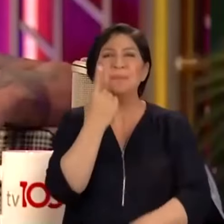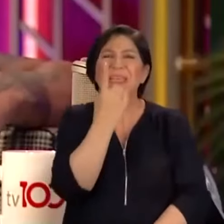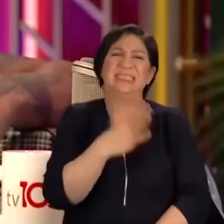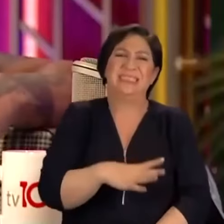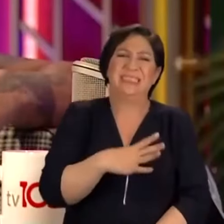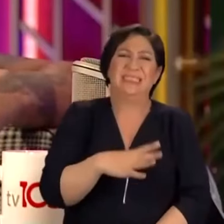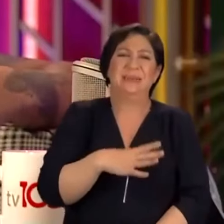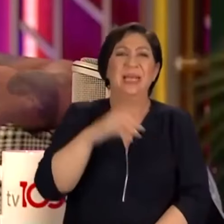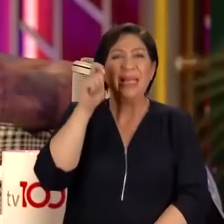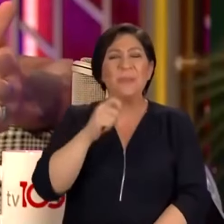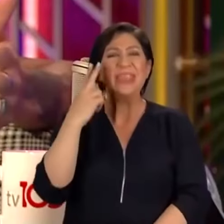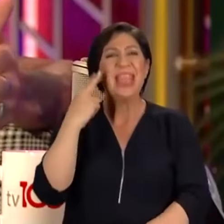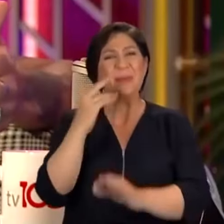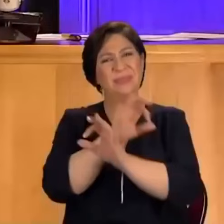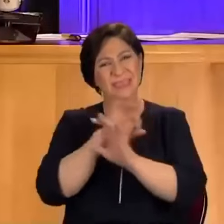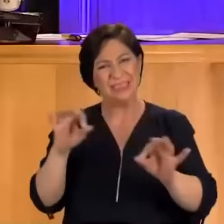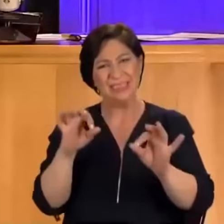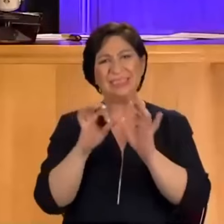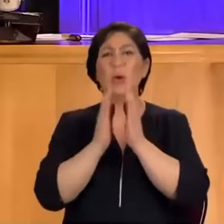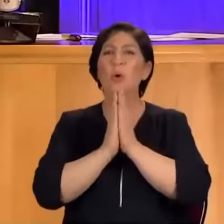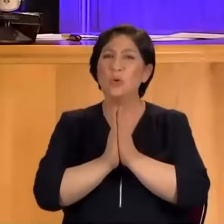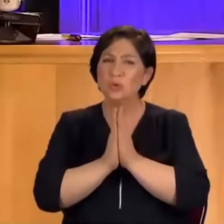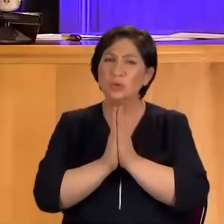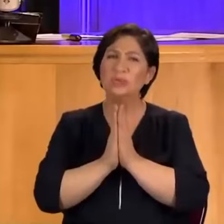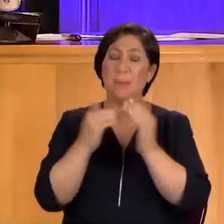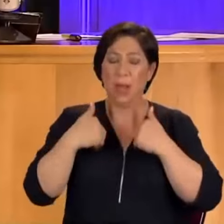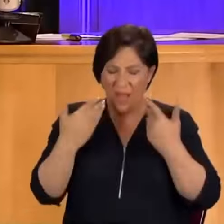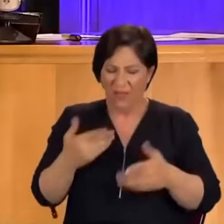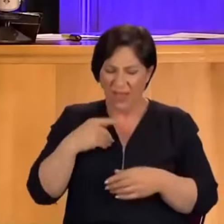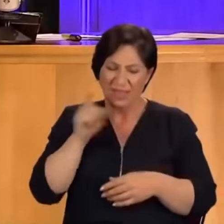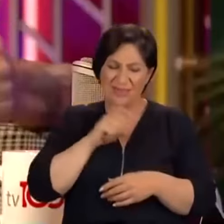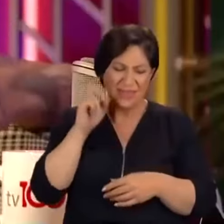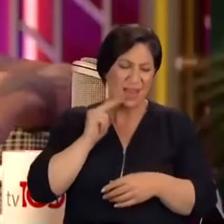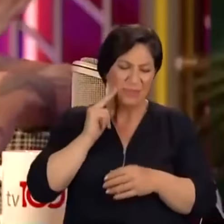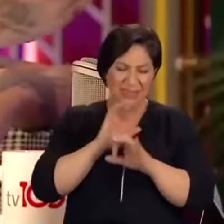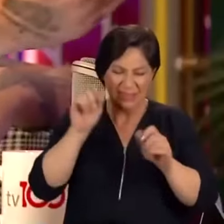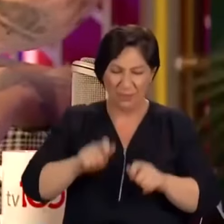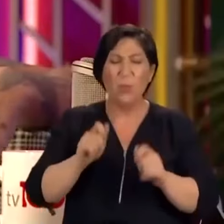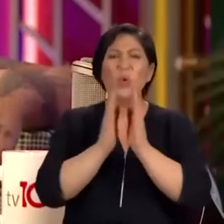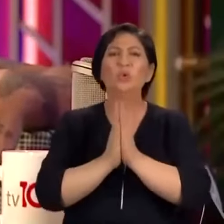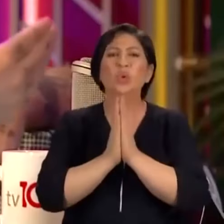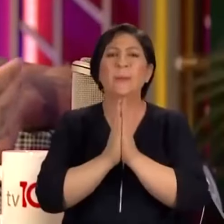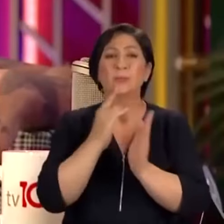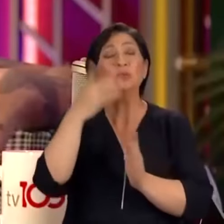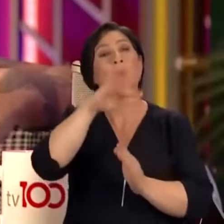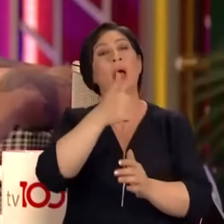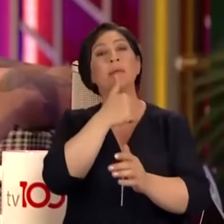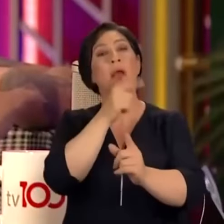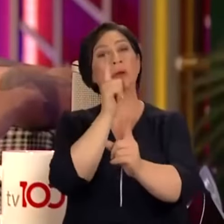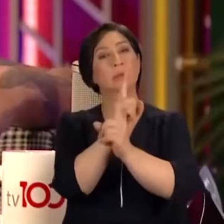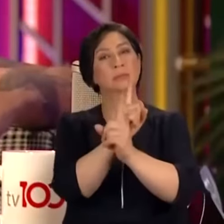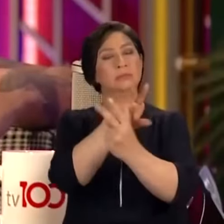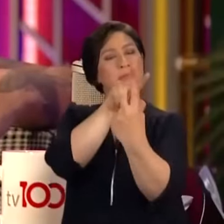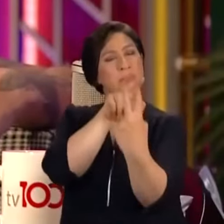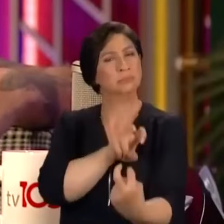istediğimiz yapılan terbiyesizliğin kabul edilmesi ve özür dilenmesi sonra biz erkek erkeğe